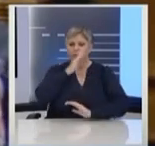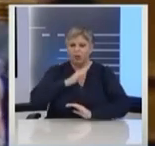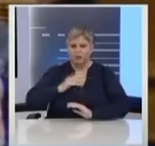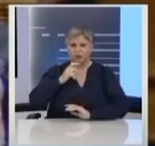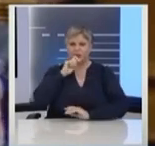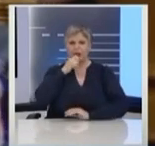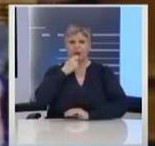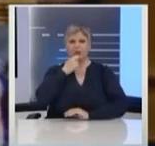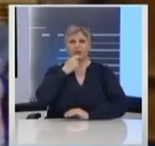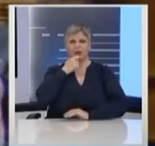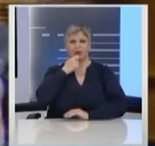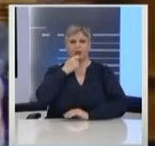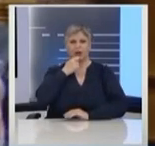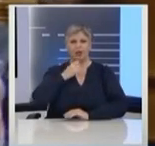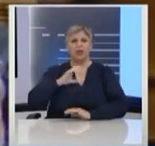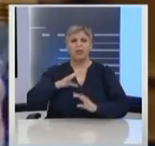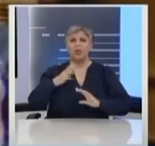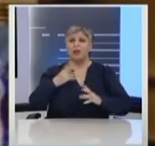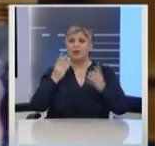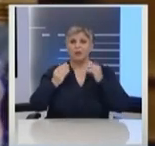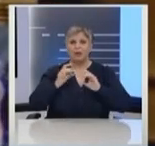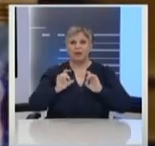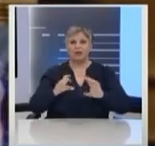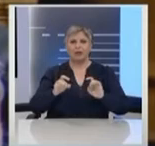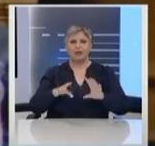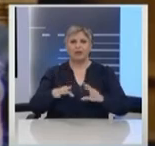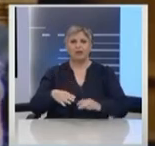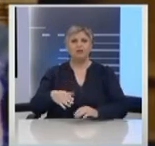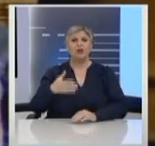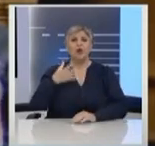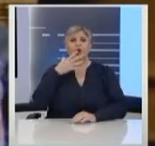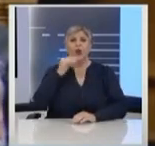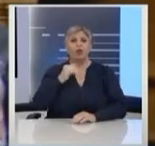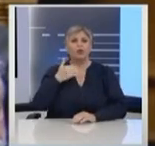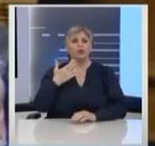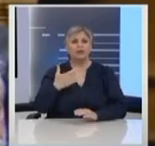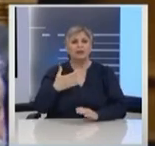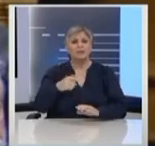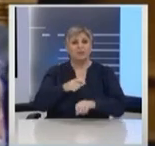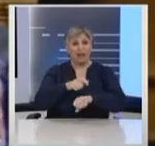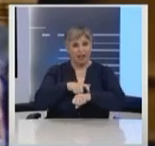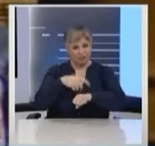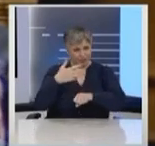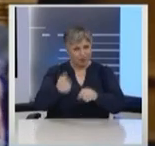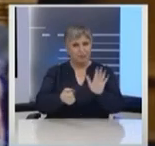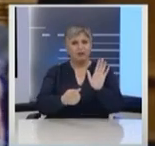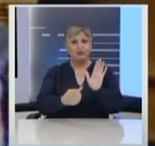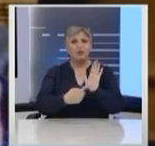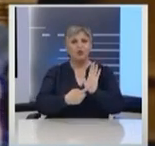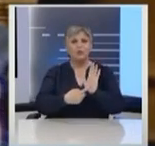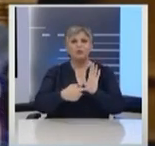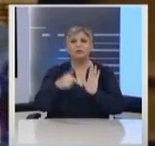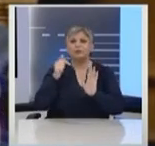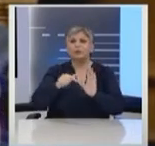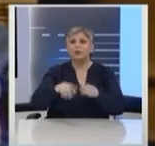του γεγονότος ότι υπάρχει ένα θεσμικό πλαίσιο που δεν μπορεί να